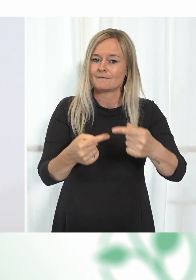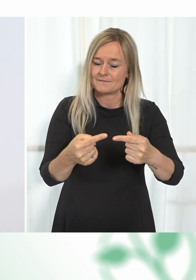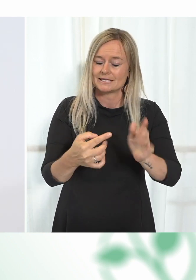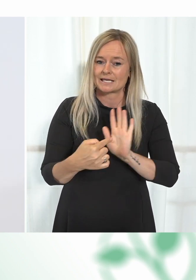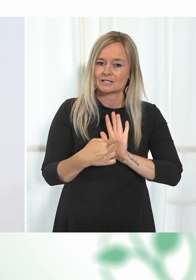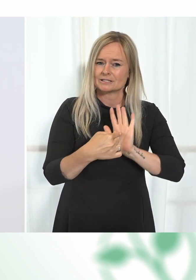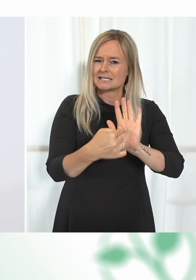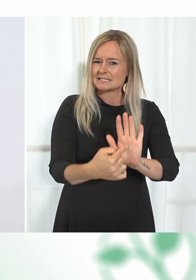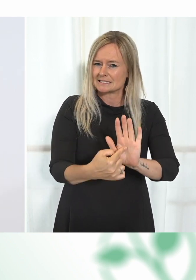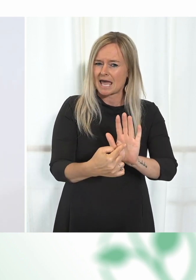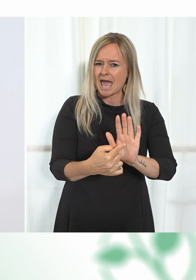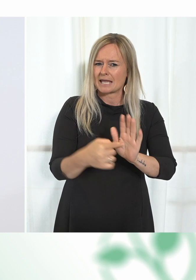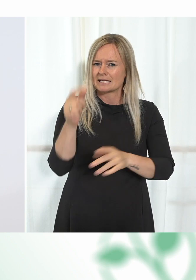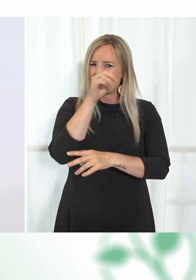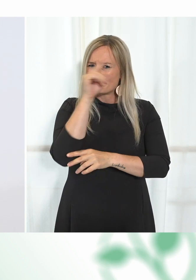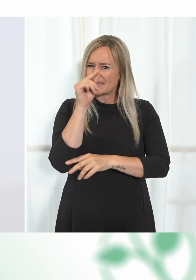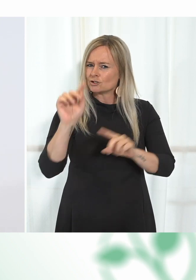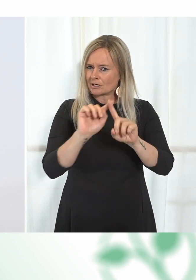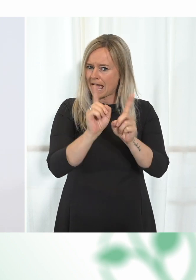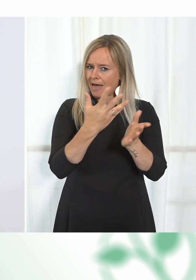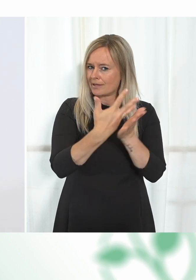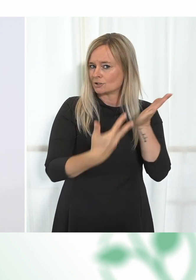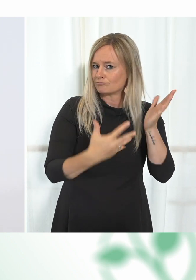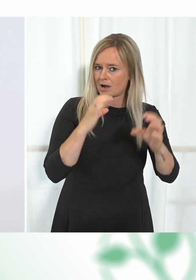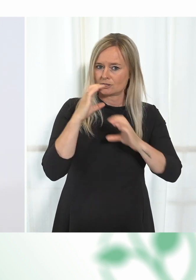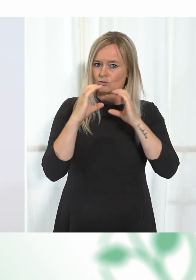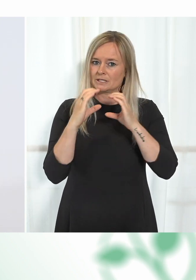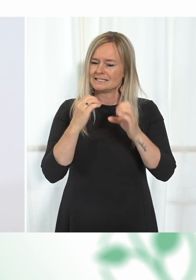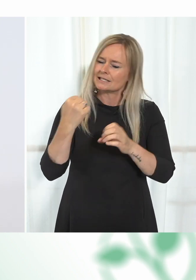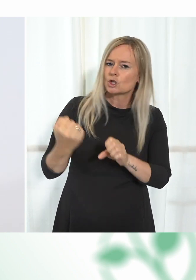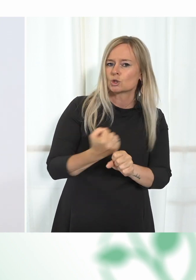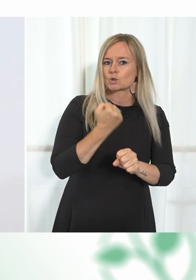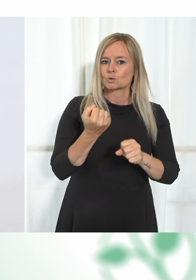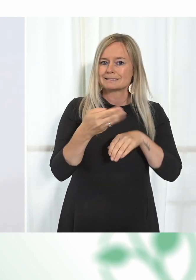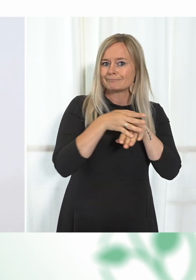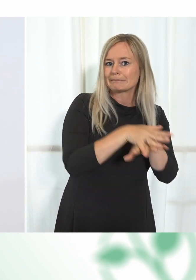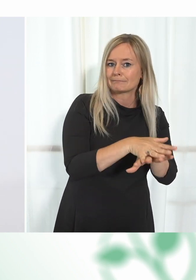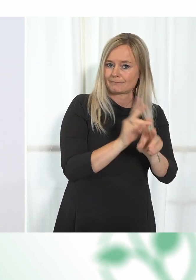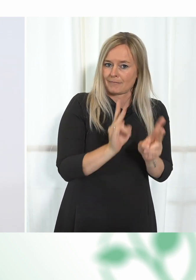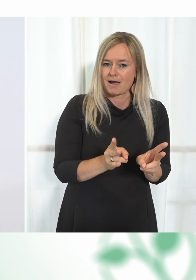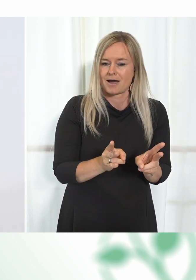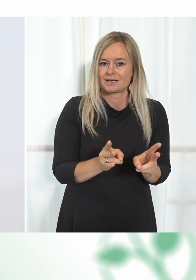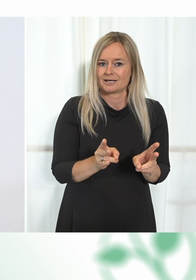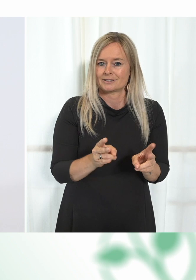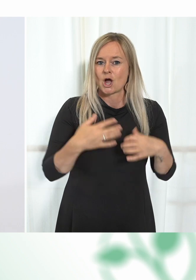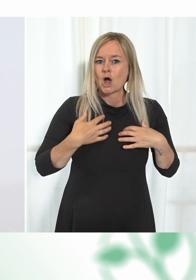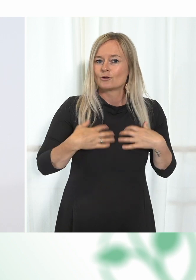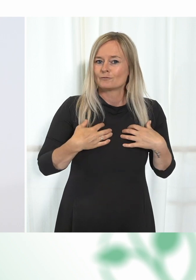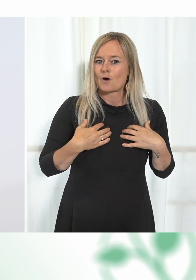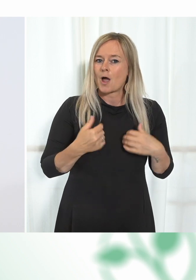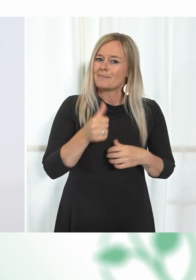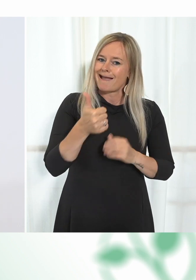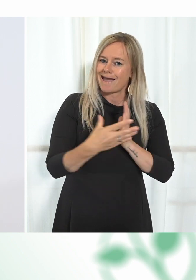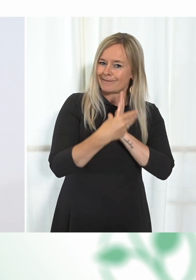die in einer anderen Sprache kommunizieren, trotzdem inkludiert werden können. Und wir freuen uns, dass wir dafür eine